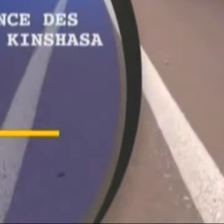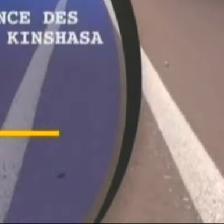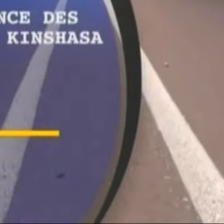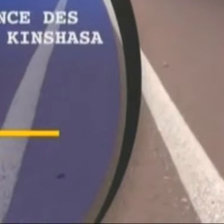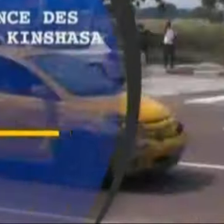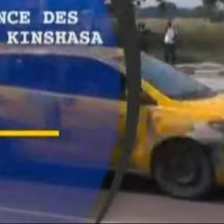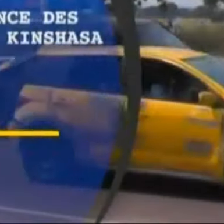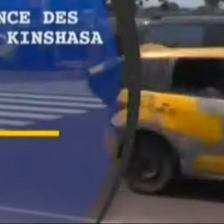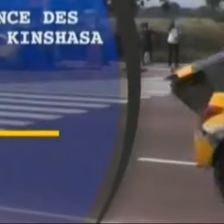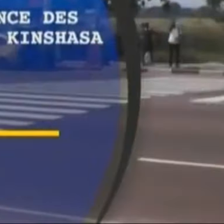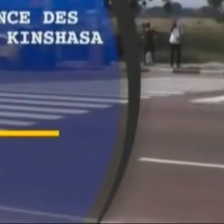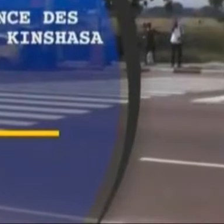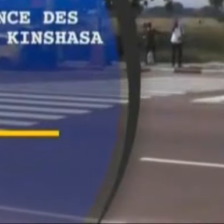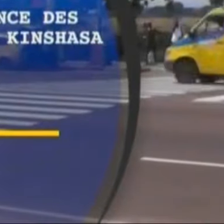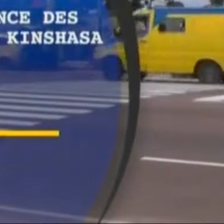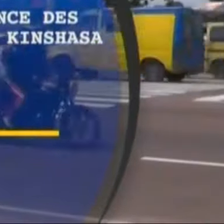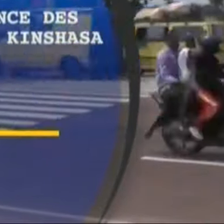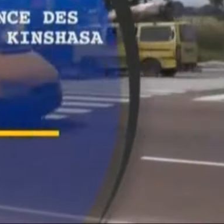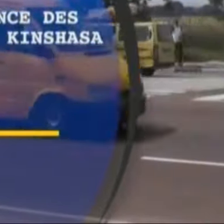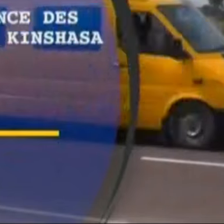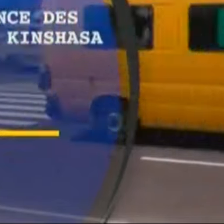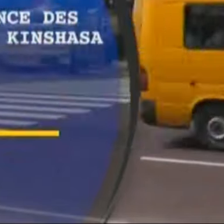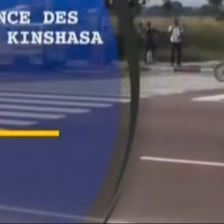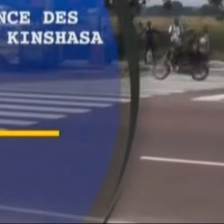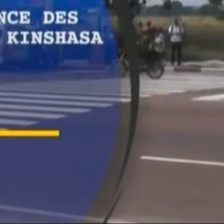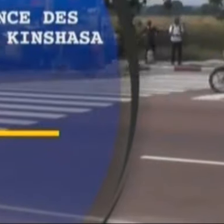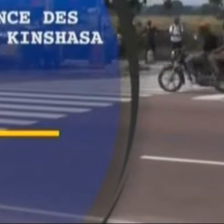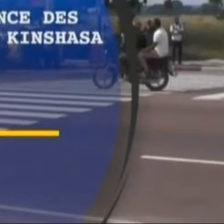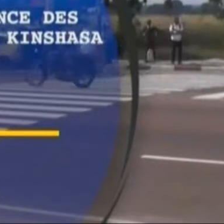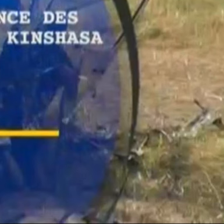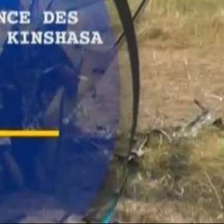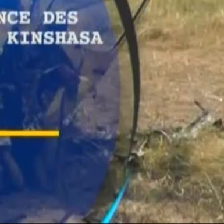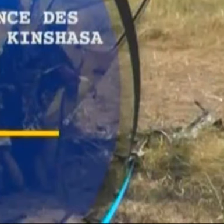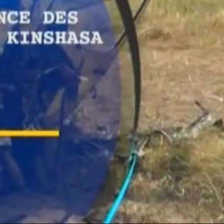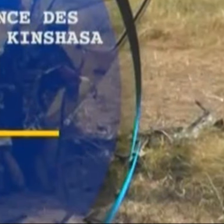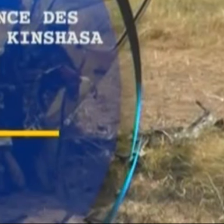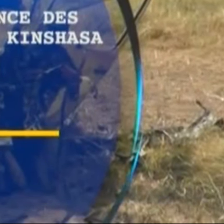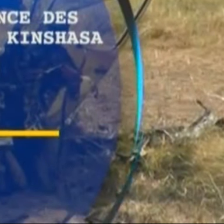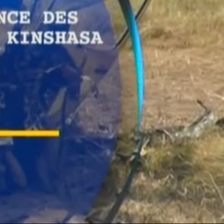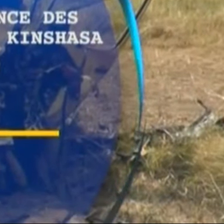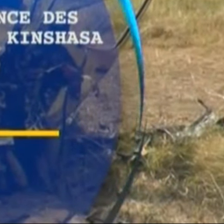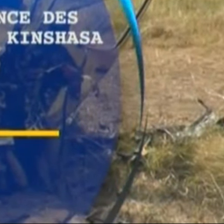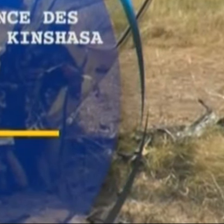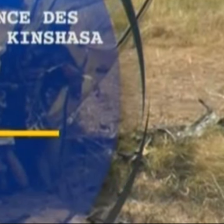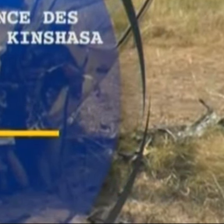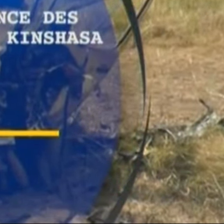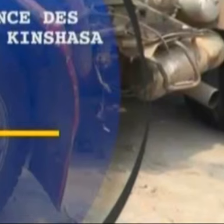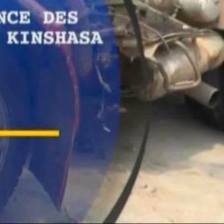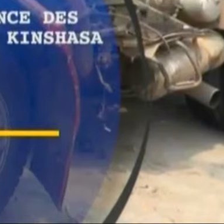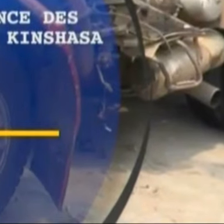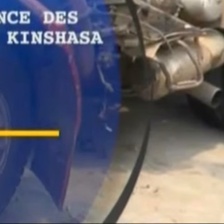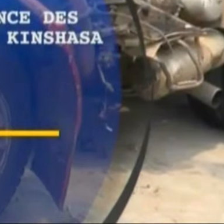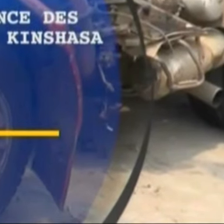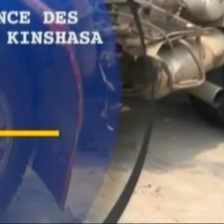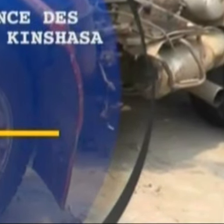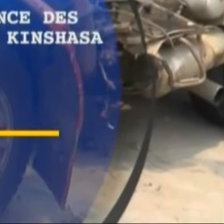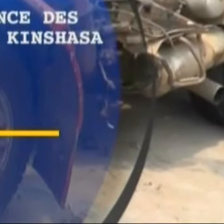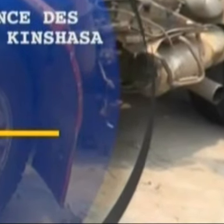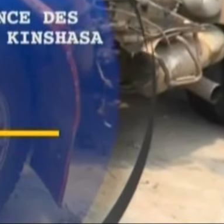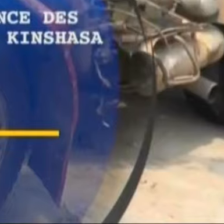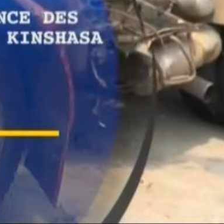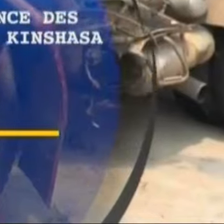mesures de sécurité routière. Nos reporters sont descendus sur les lieux et ont interrogé les experts. Plus de détails dans ce journal. Enfin,